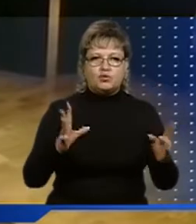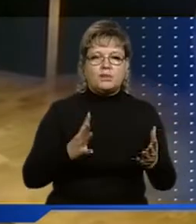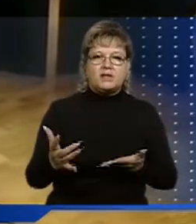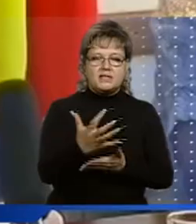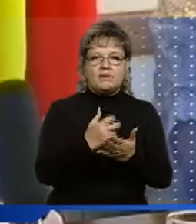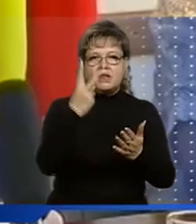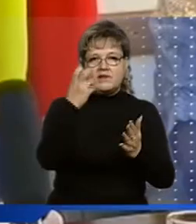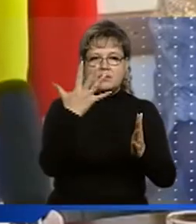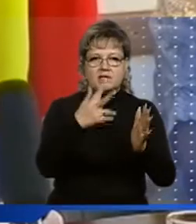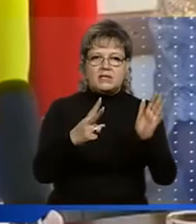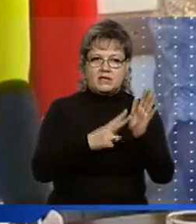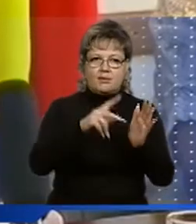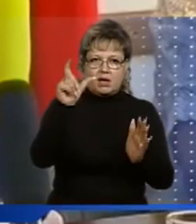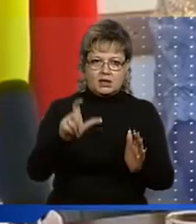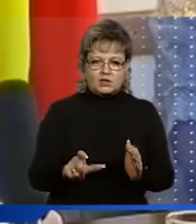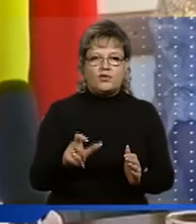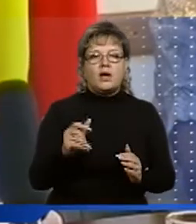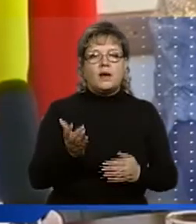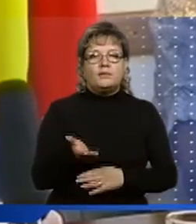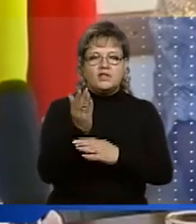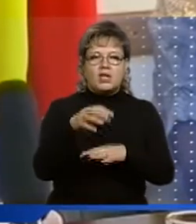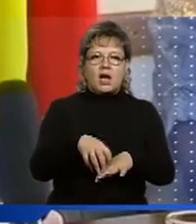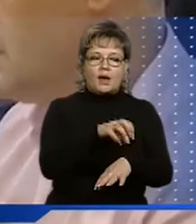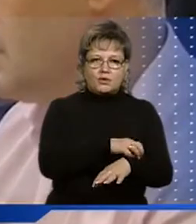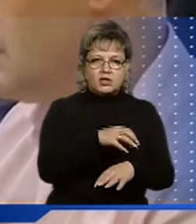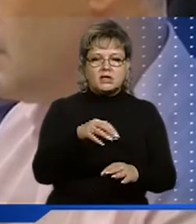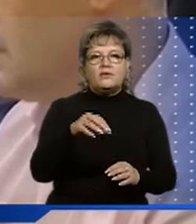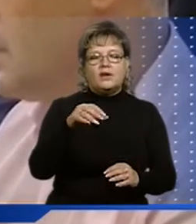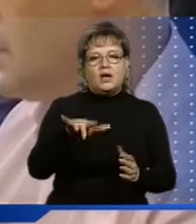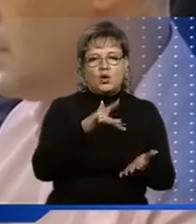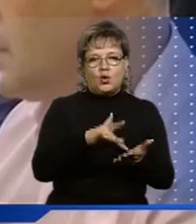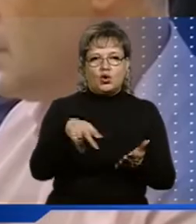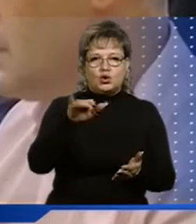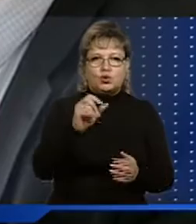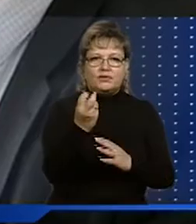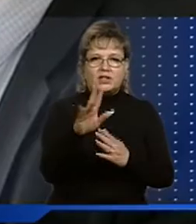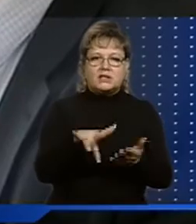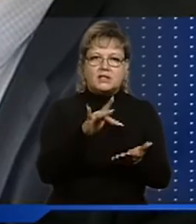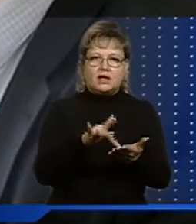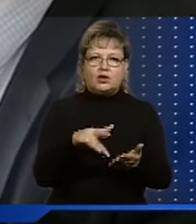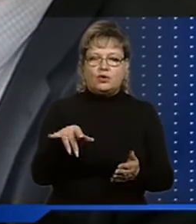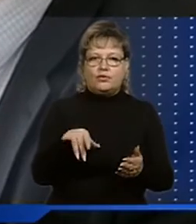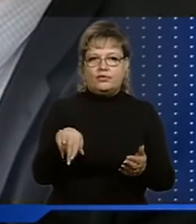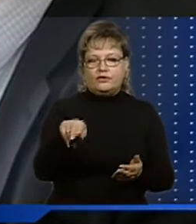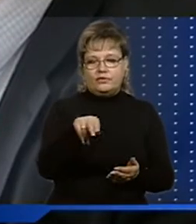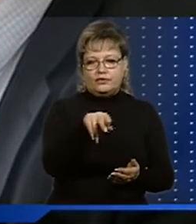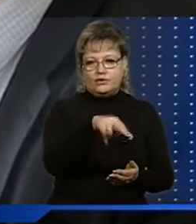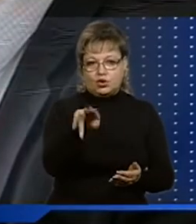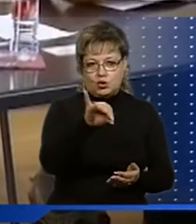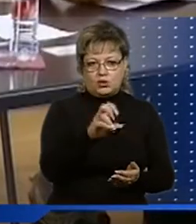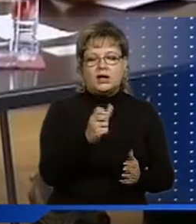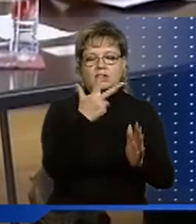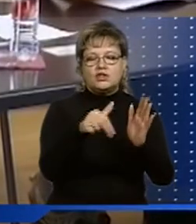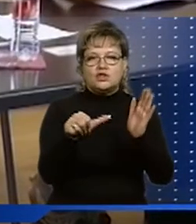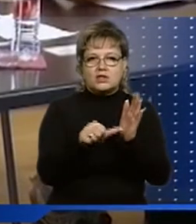получить 257 голосов. Выдвижение коммуниста поддержали народные избранники Гордум из 12 городов региона, а также из